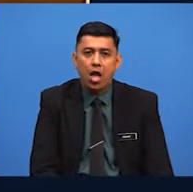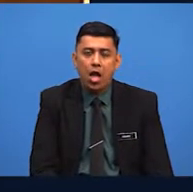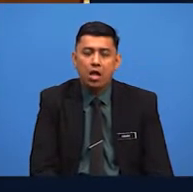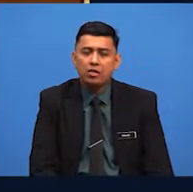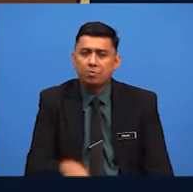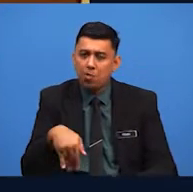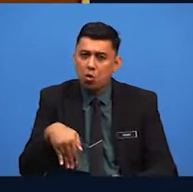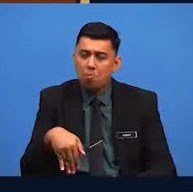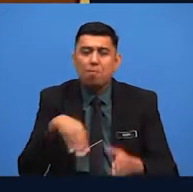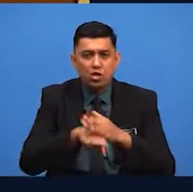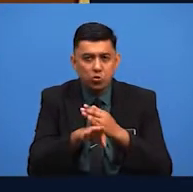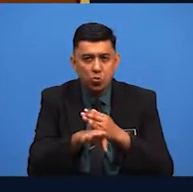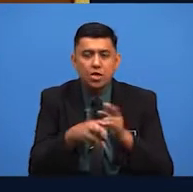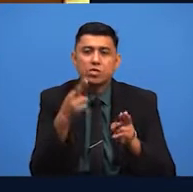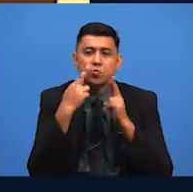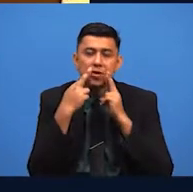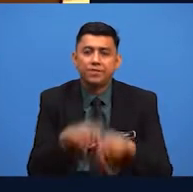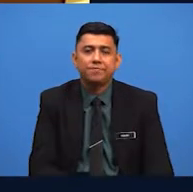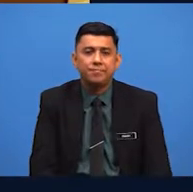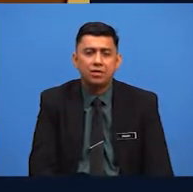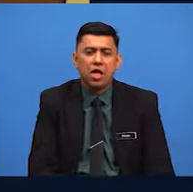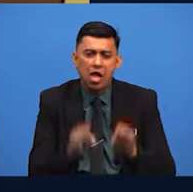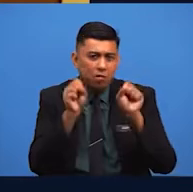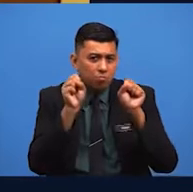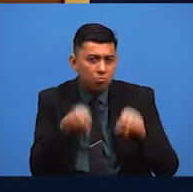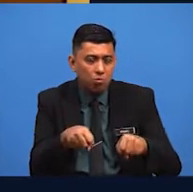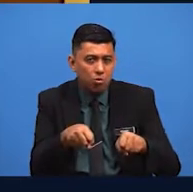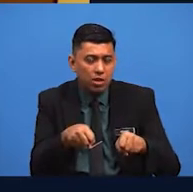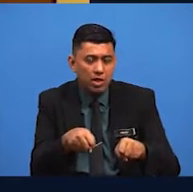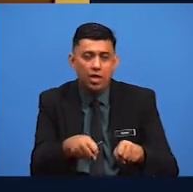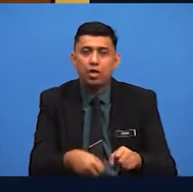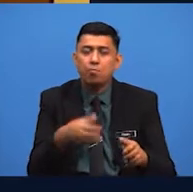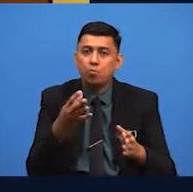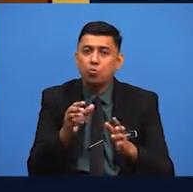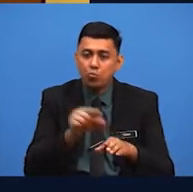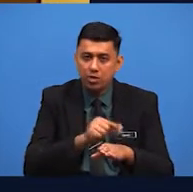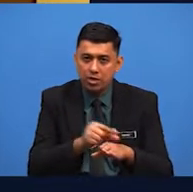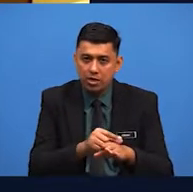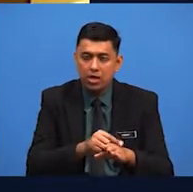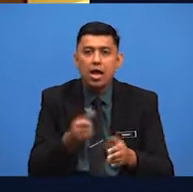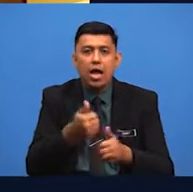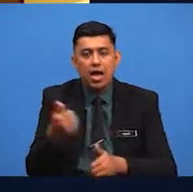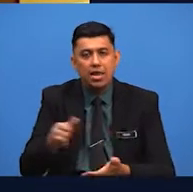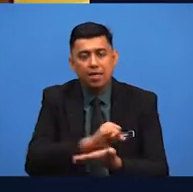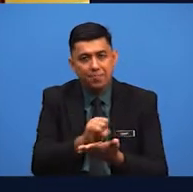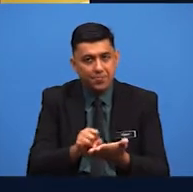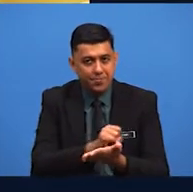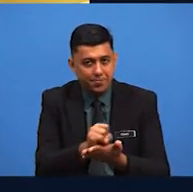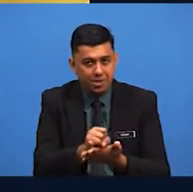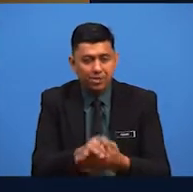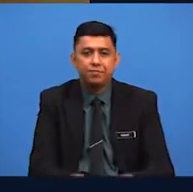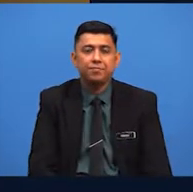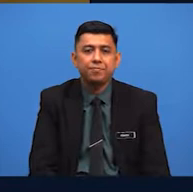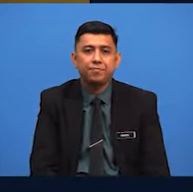restoran. Boleh guna alat pengimbas suhu yang sesuai untuk periksa suhu badan pelanggan.